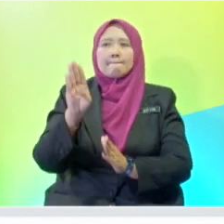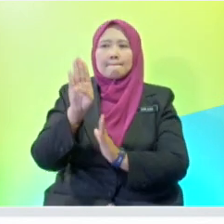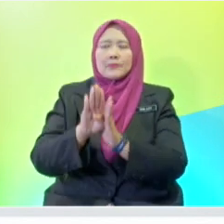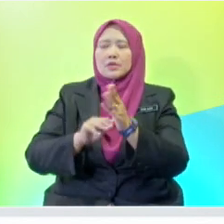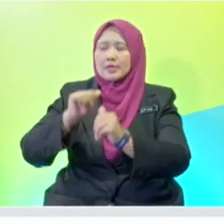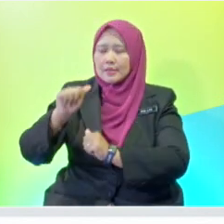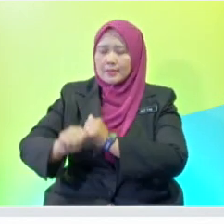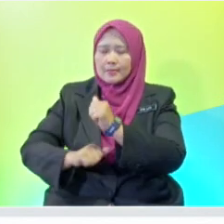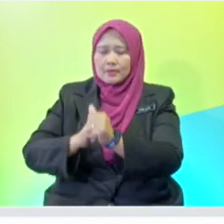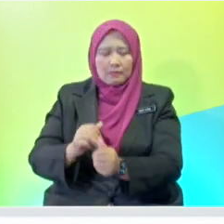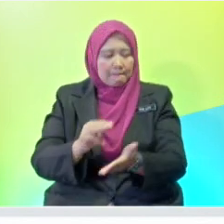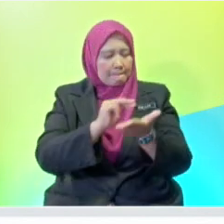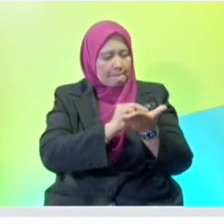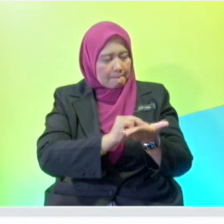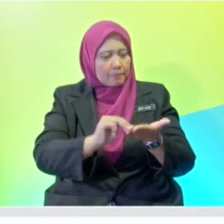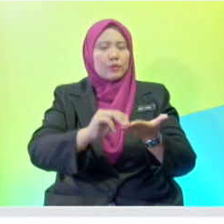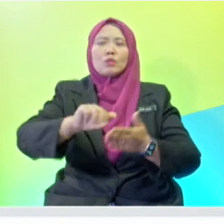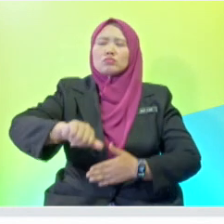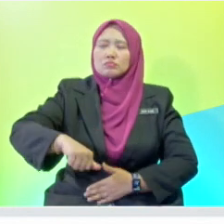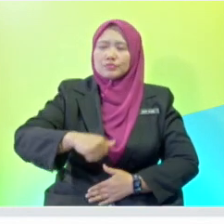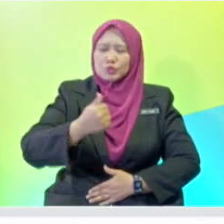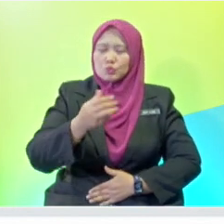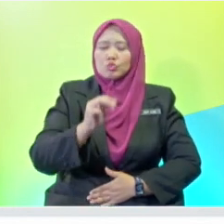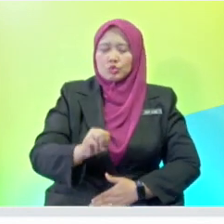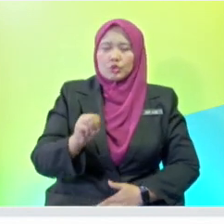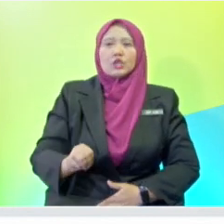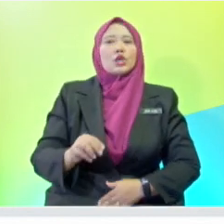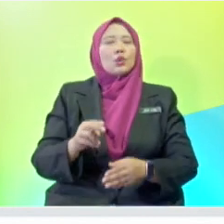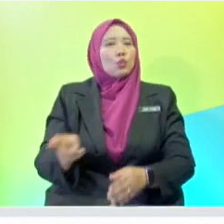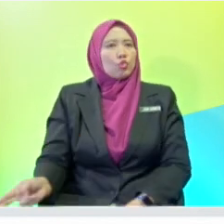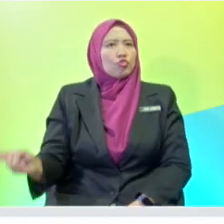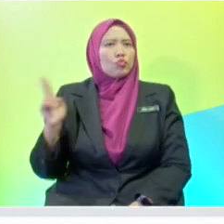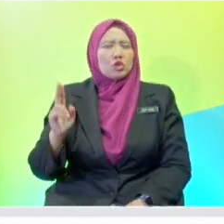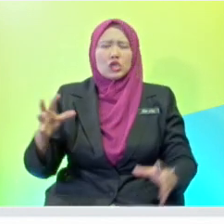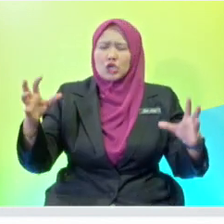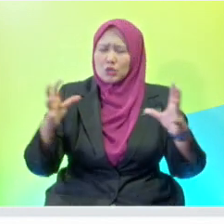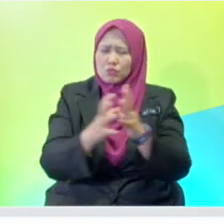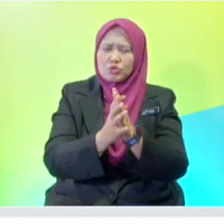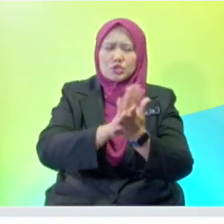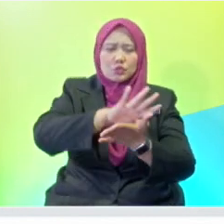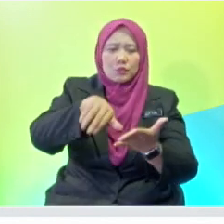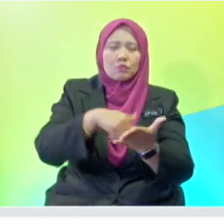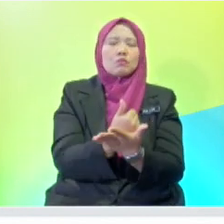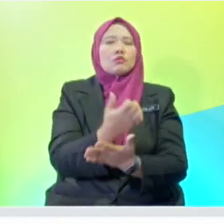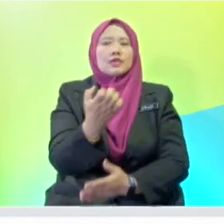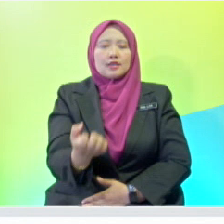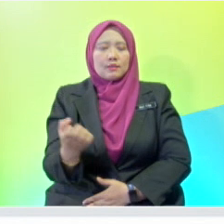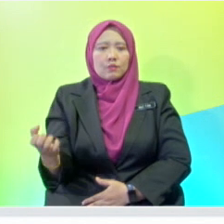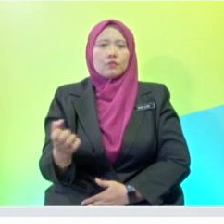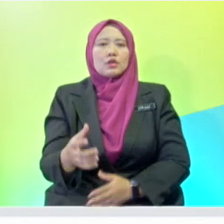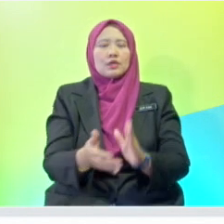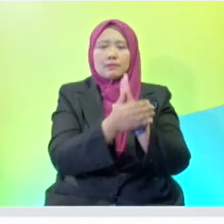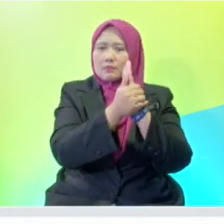Nah untuk tahap yang keenam murid berupaya menggabungkan segala elemen elemen pengetahuan dan kemahiran